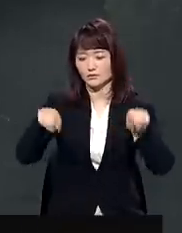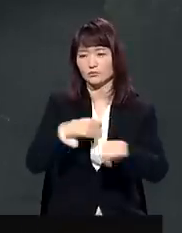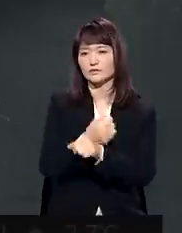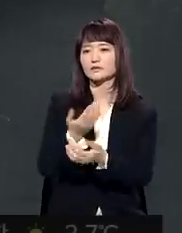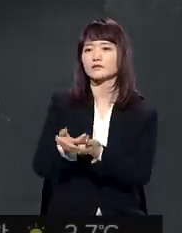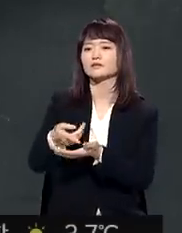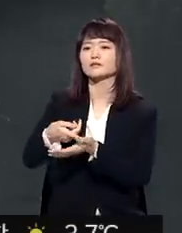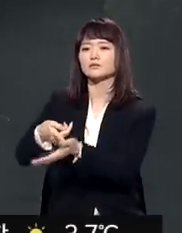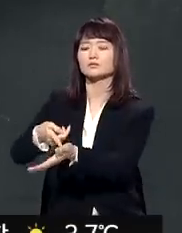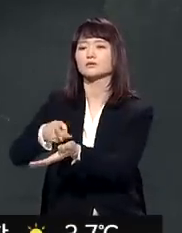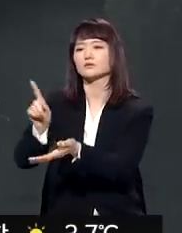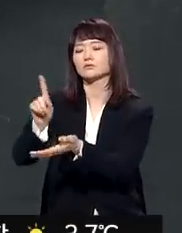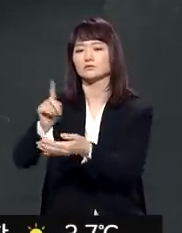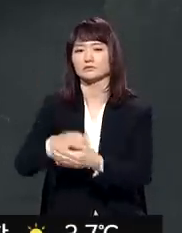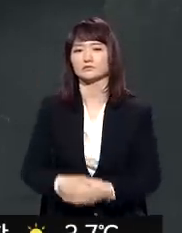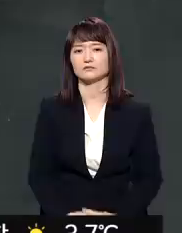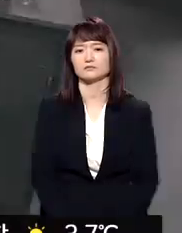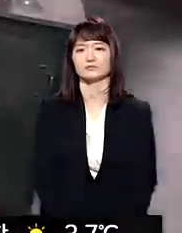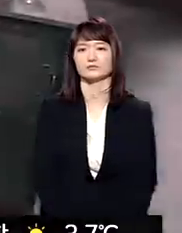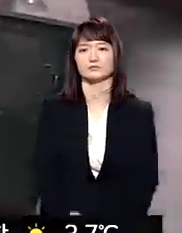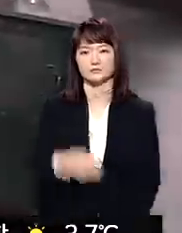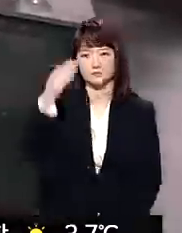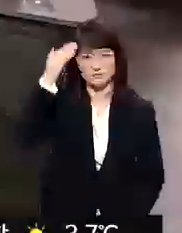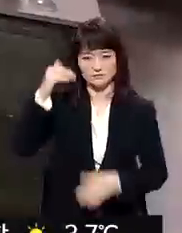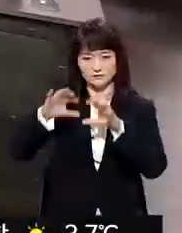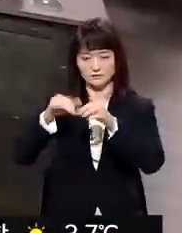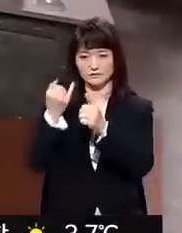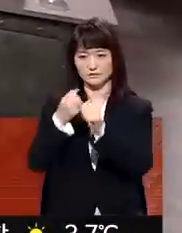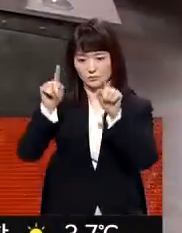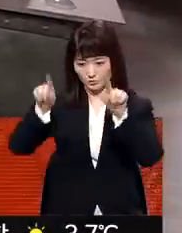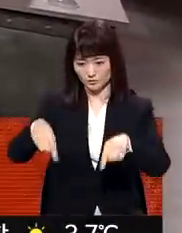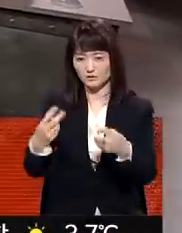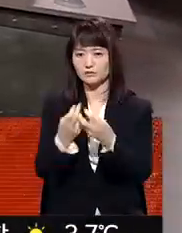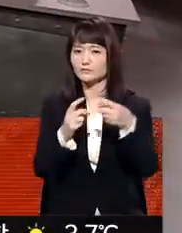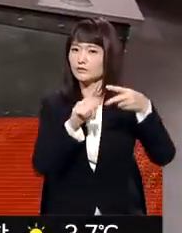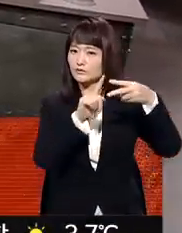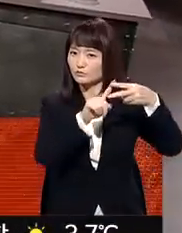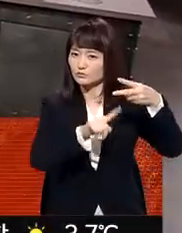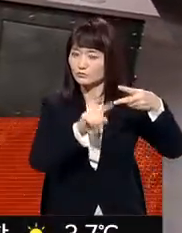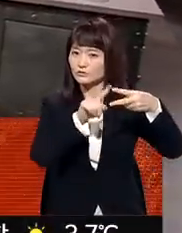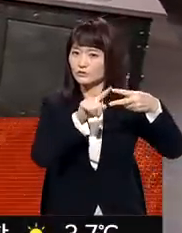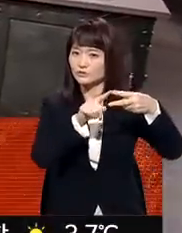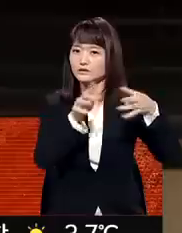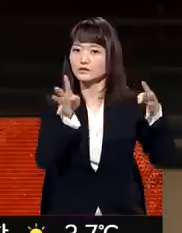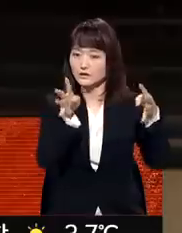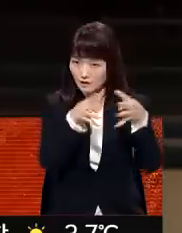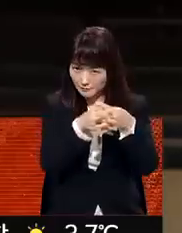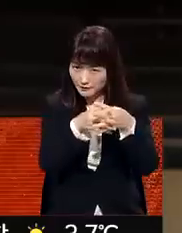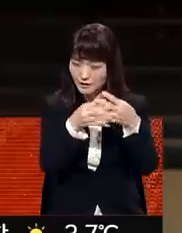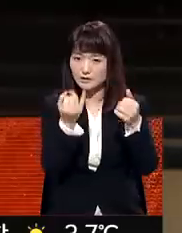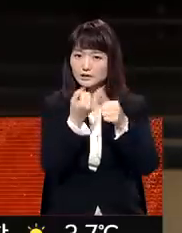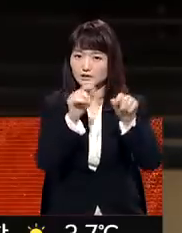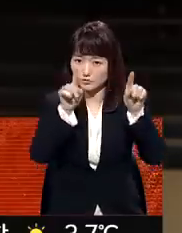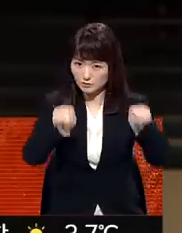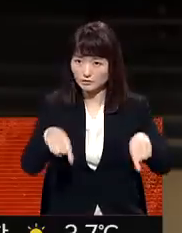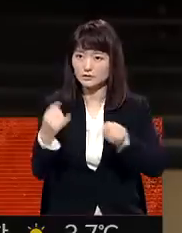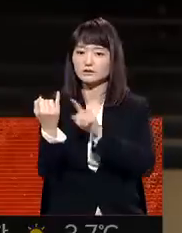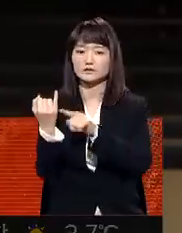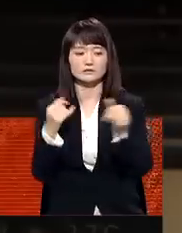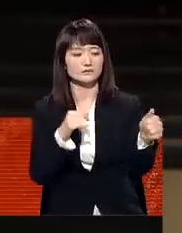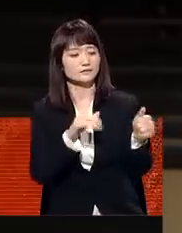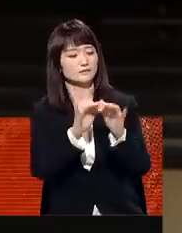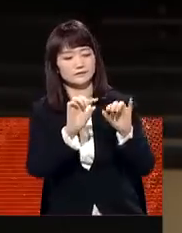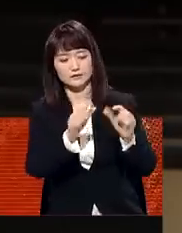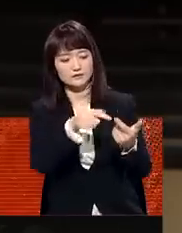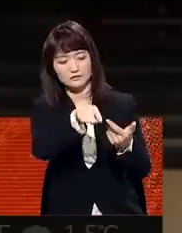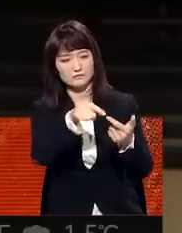이거 어떻게 하면 좋겠어 자 우리나라에서 이제 이혼을 하는 방법은 두 가지입니다 협의에서 이혼을 할 수 있겠죠이 안에도 그래이 인간도 아닌